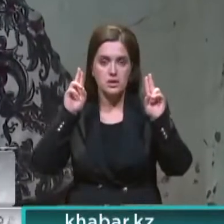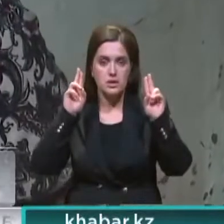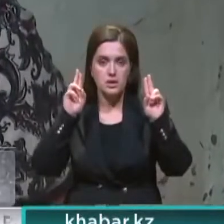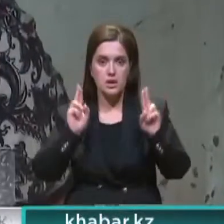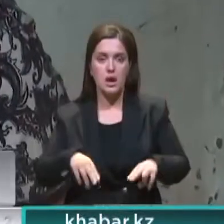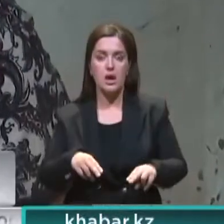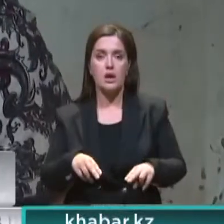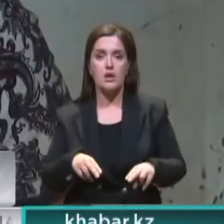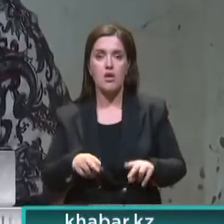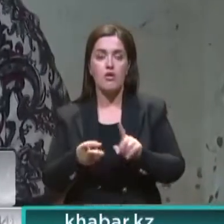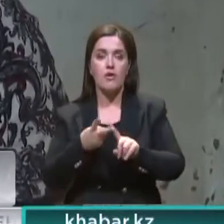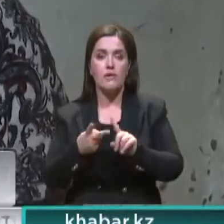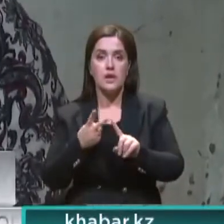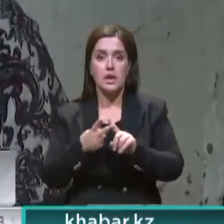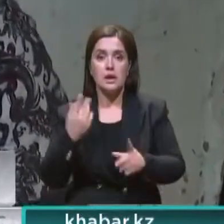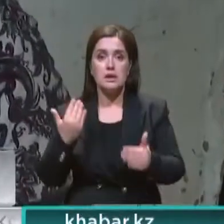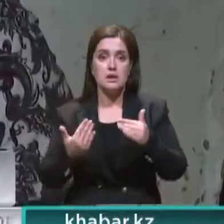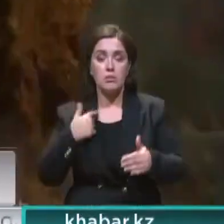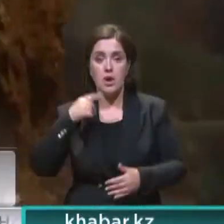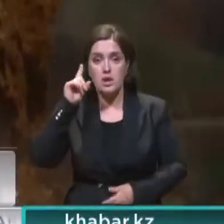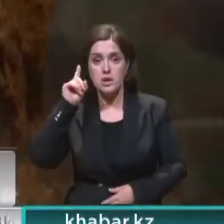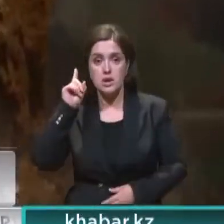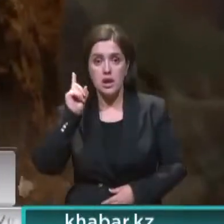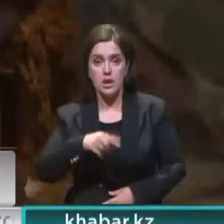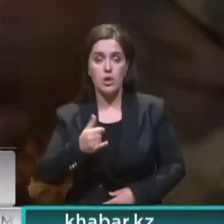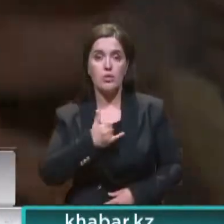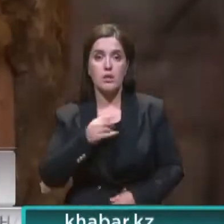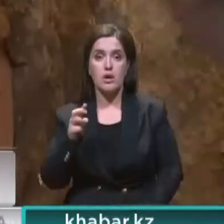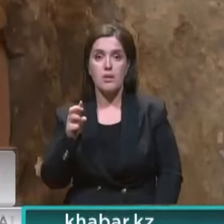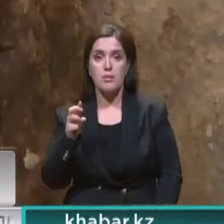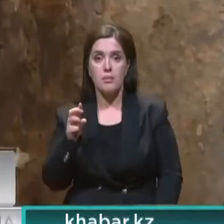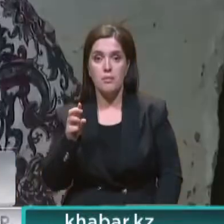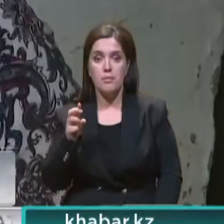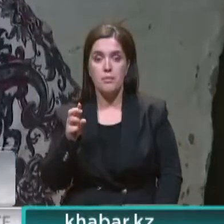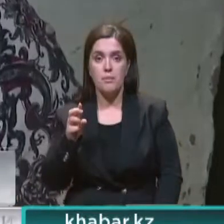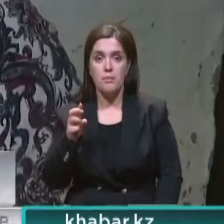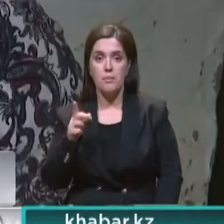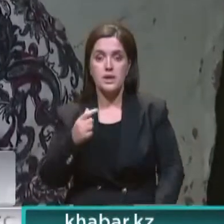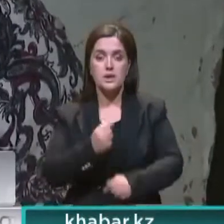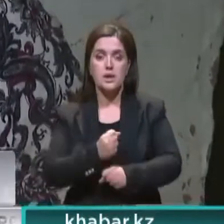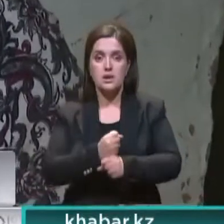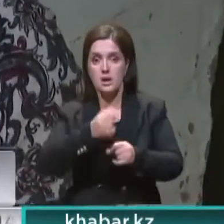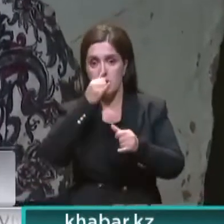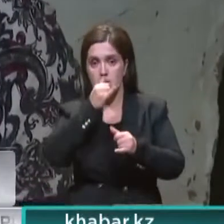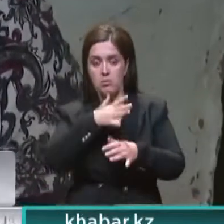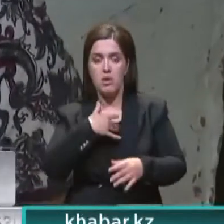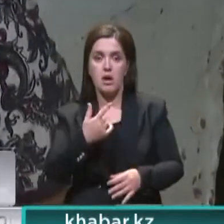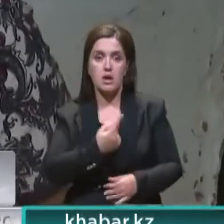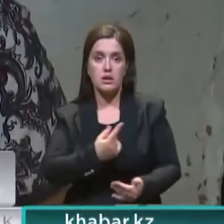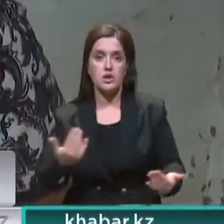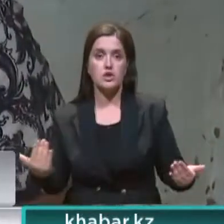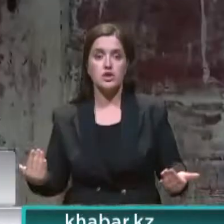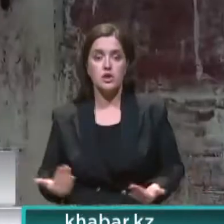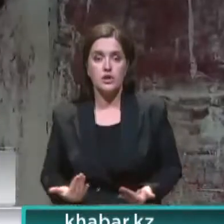во-первых. Во-вторых, я бы, если бы разбиралась, у меня бы это так бы я сделать не смогла. Я одна же живу с